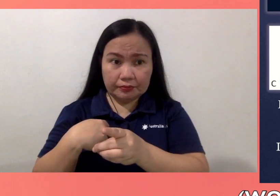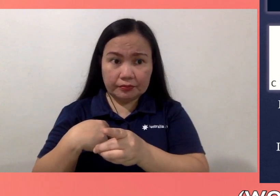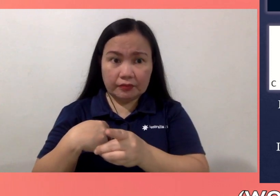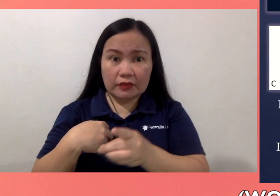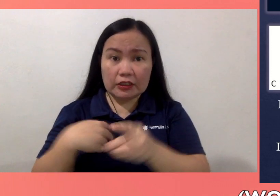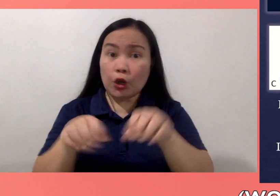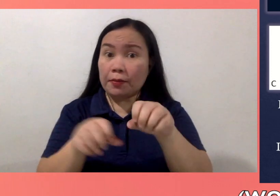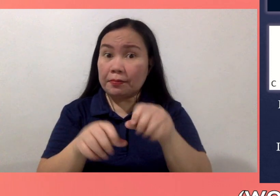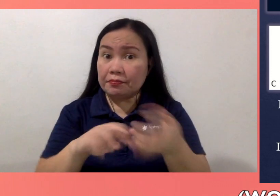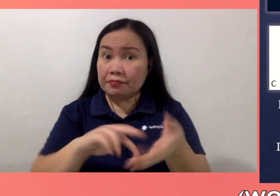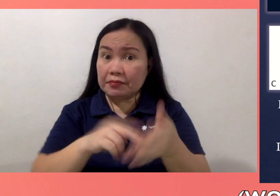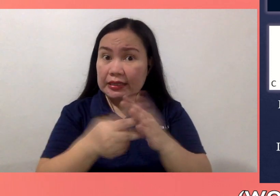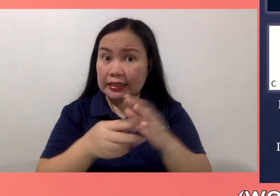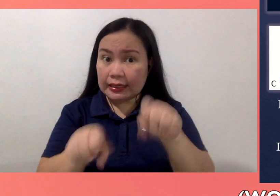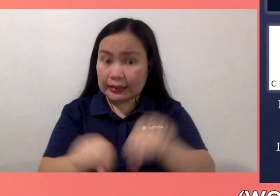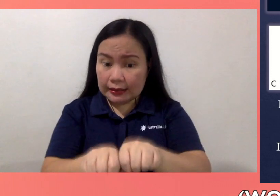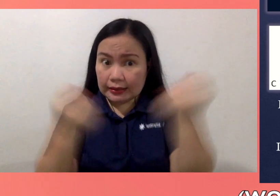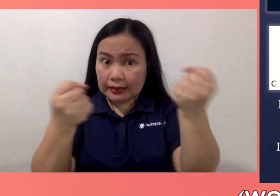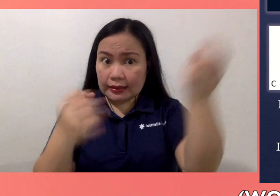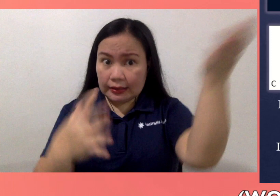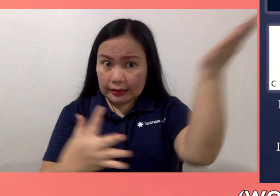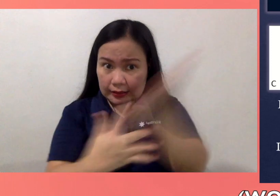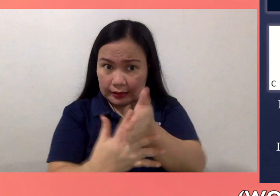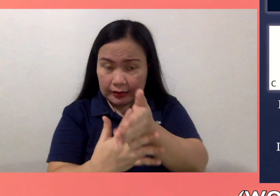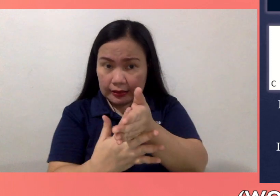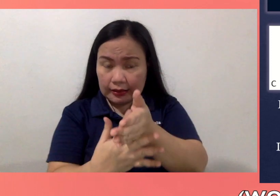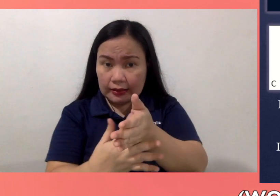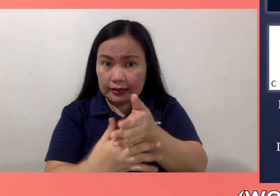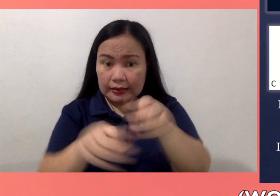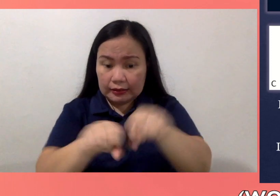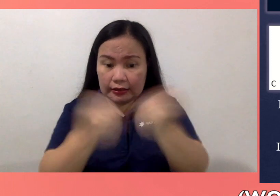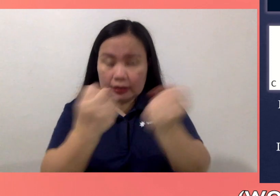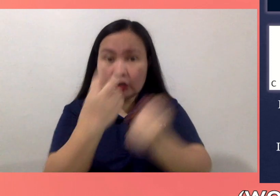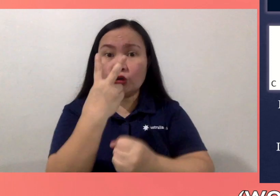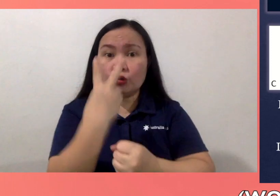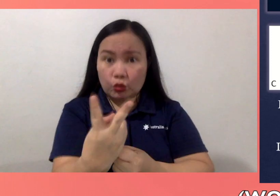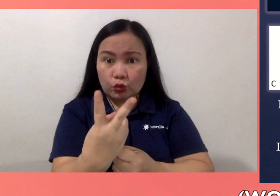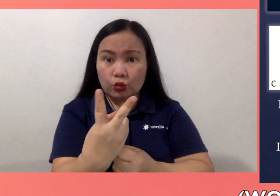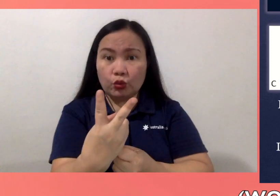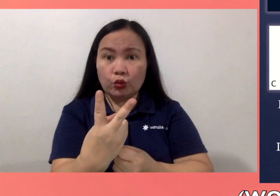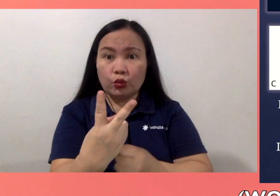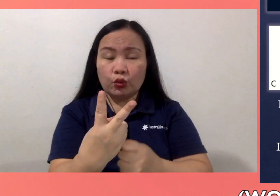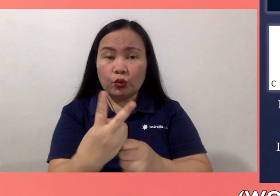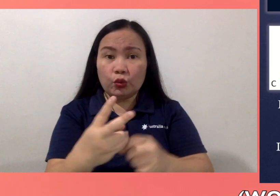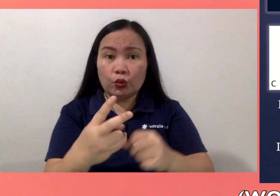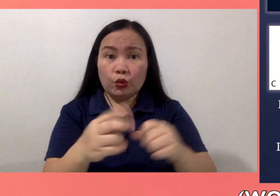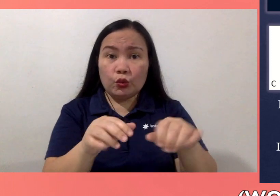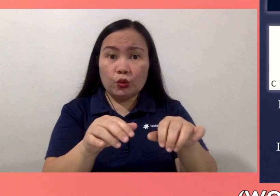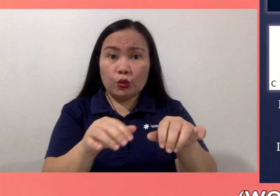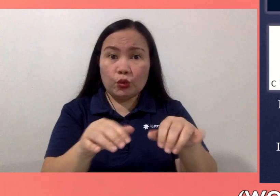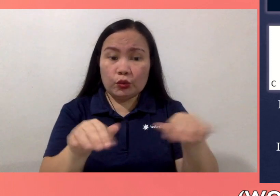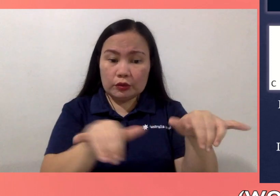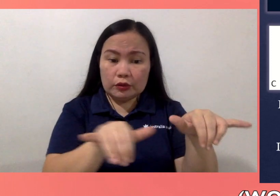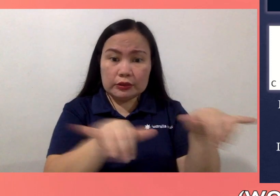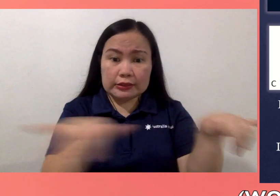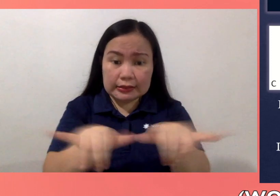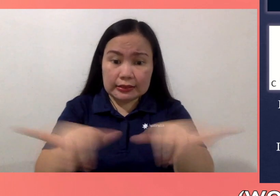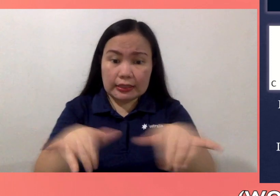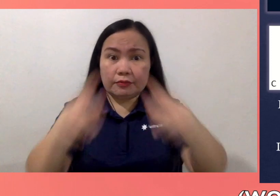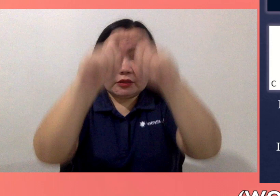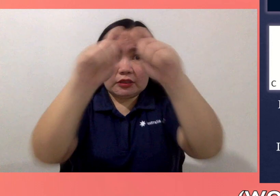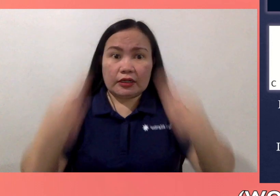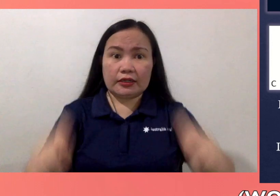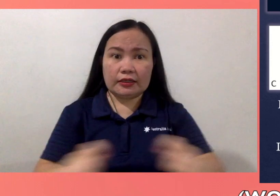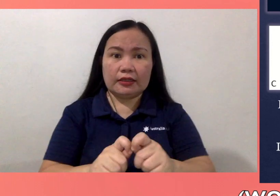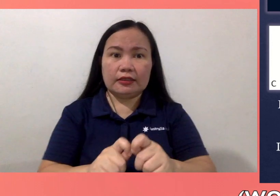sabihin, hinati yung parallelogram natin into two congruent triangles. So, kagaya ng nakikita nyo,